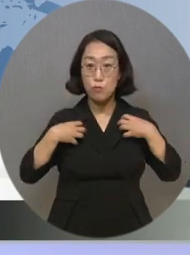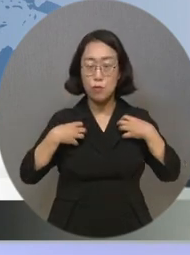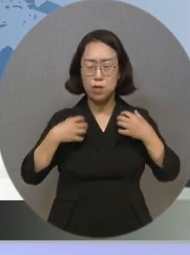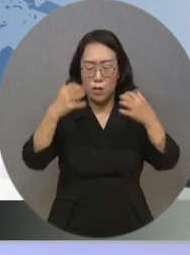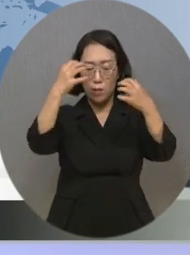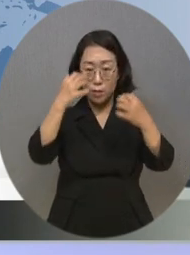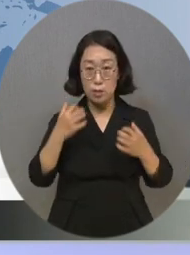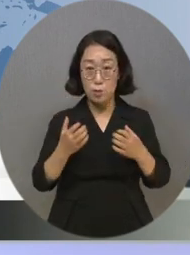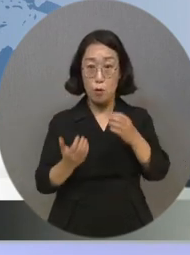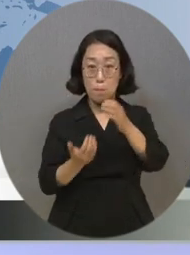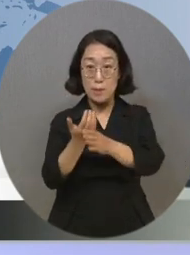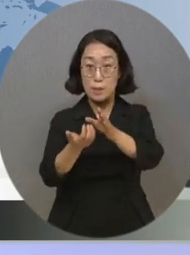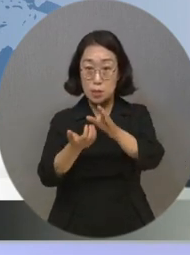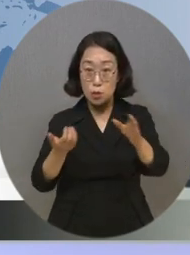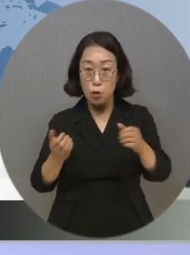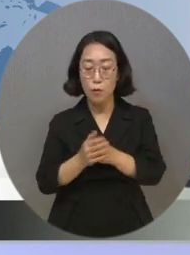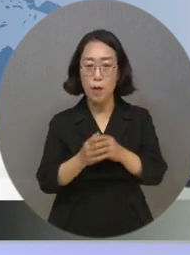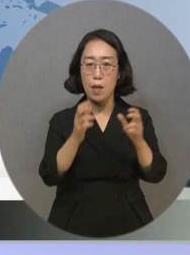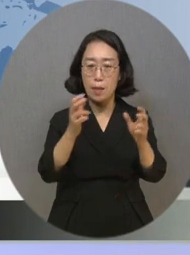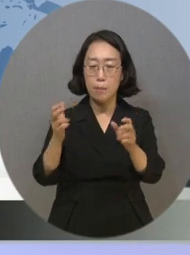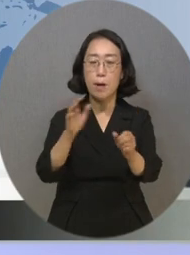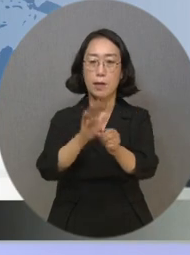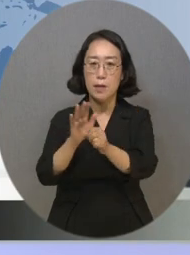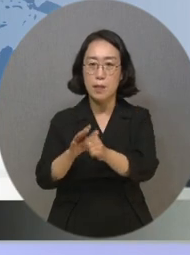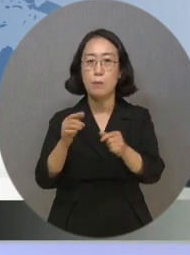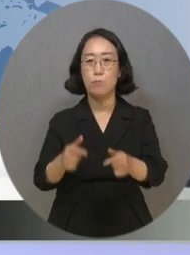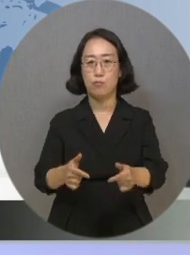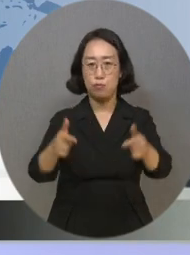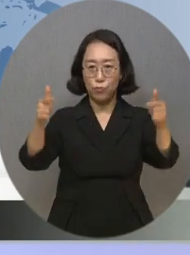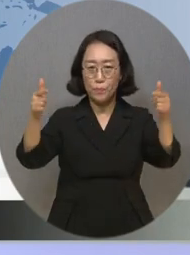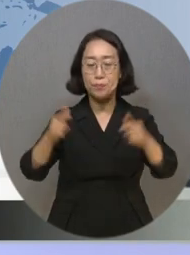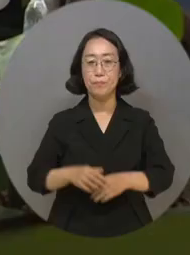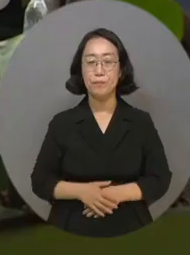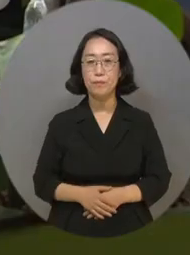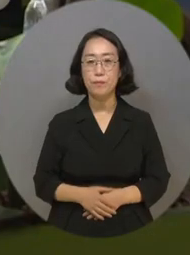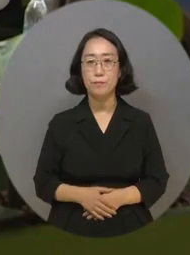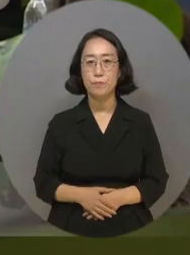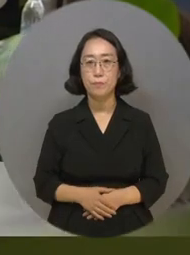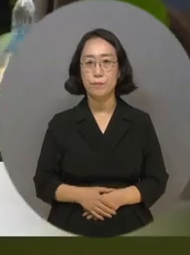대비 취약계층을 위한 냉방기기 지원을 강화합니다.